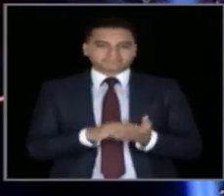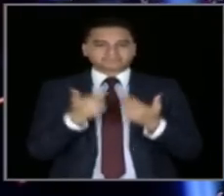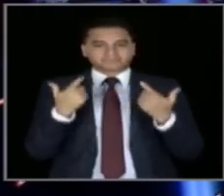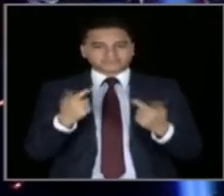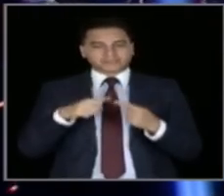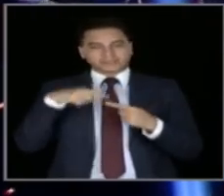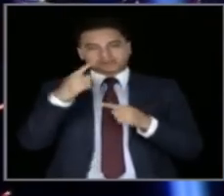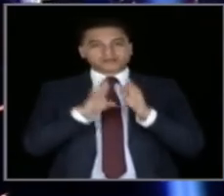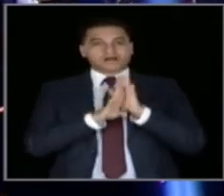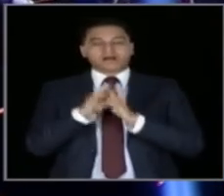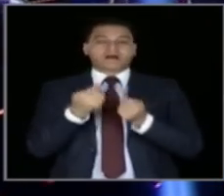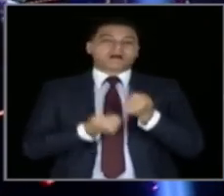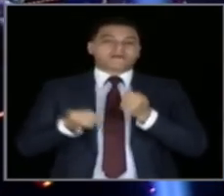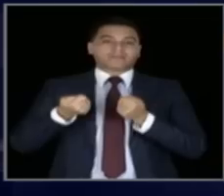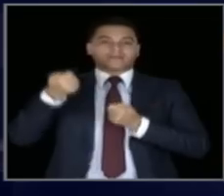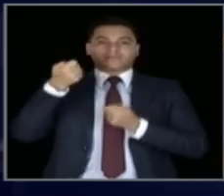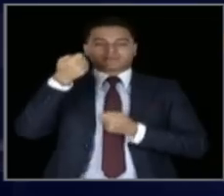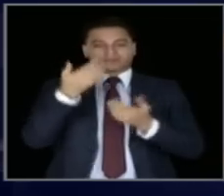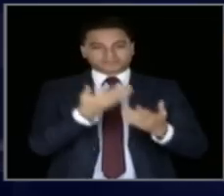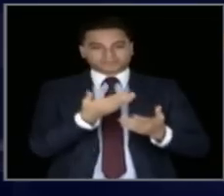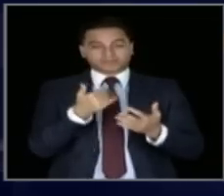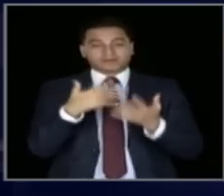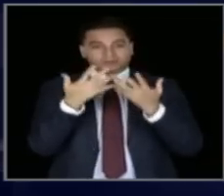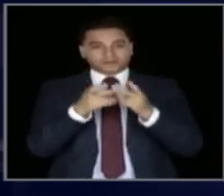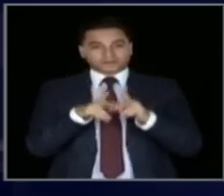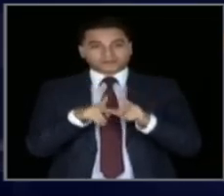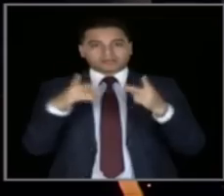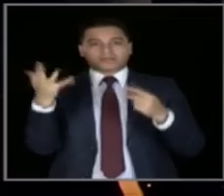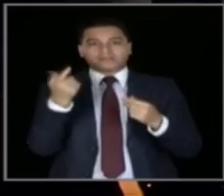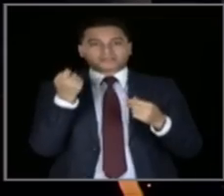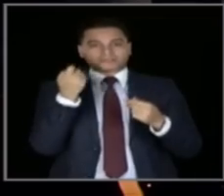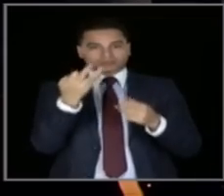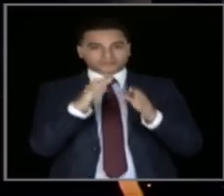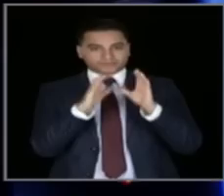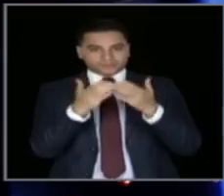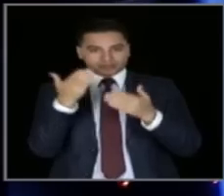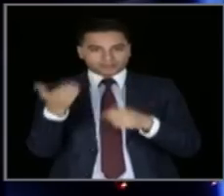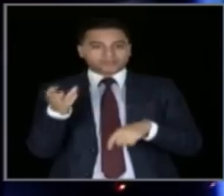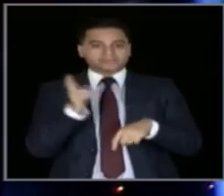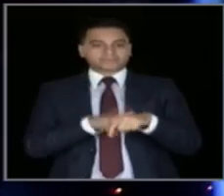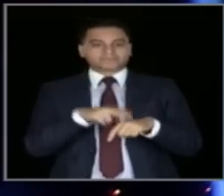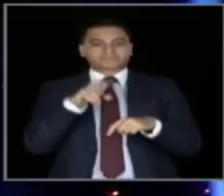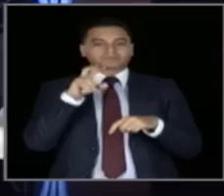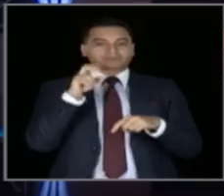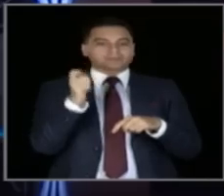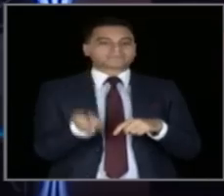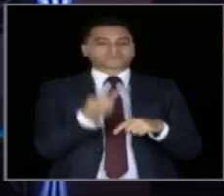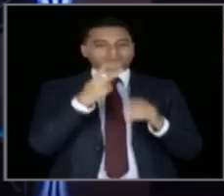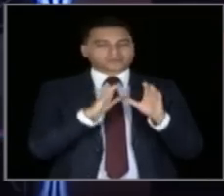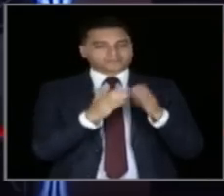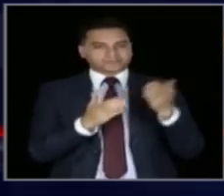مستنيين منها المزيد والمزيد. نتيجة تغيرت، 35 الهكسوس، 75